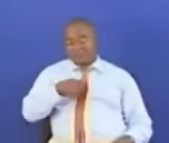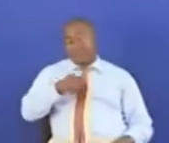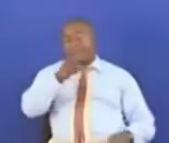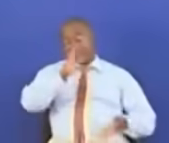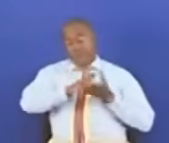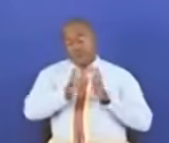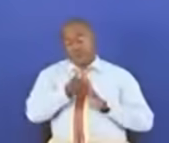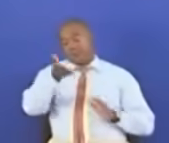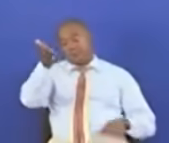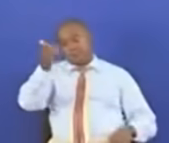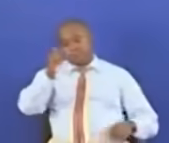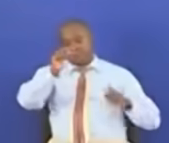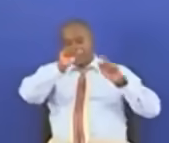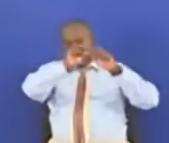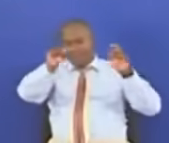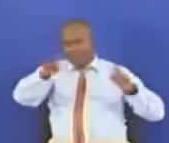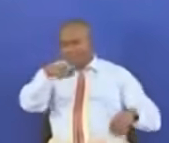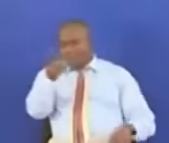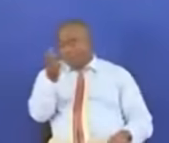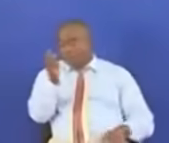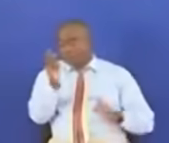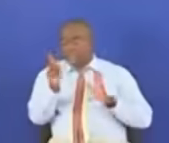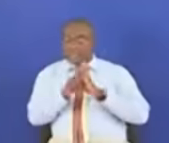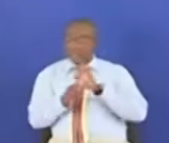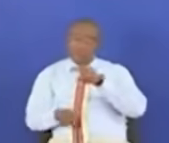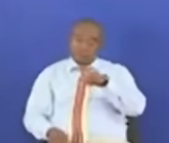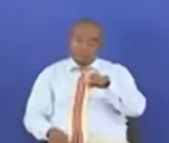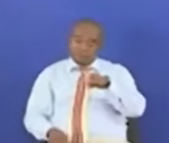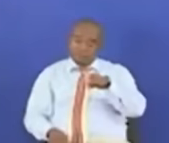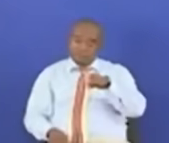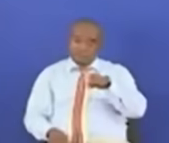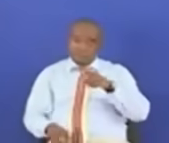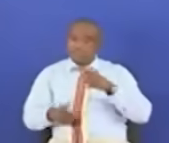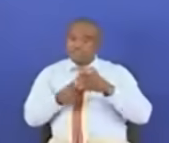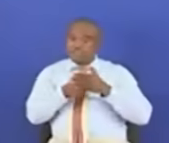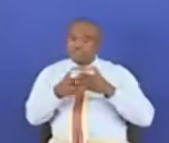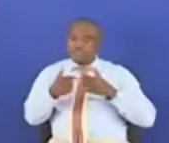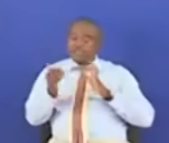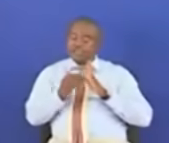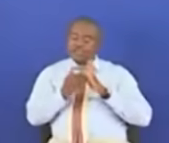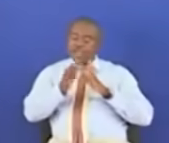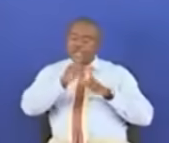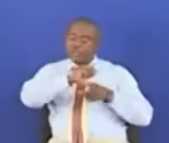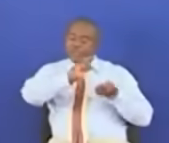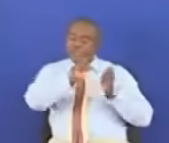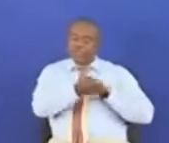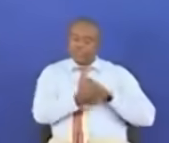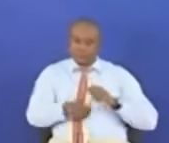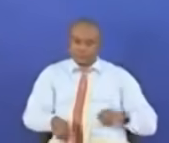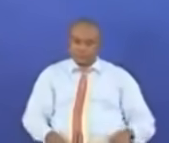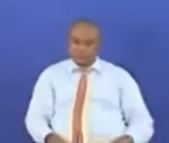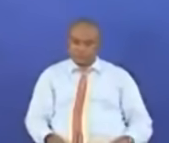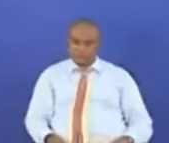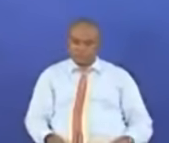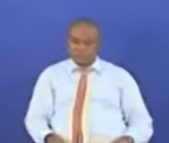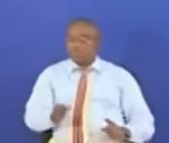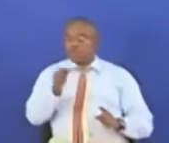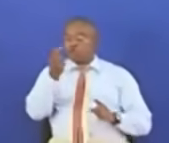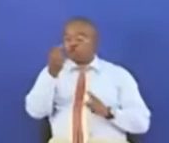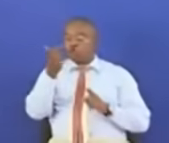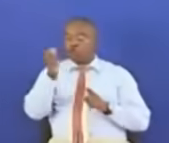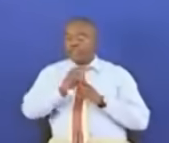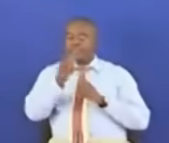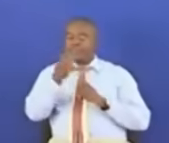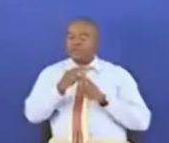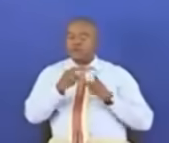kwamba ibara ya kwanza ya katiba ya mswada ya jina la sheria ibadilike na tuongeze neno uhuru. Kwa